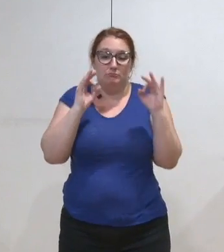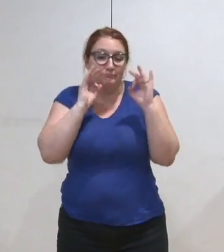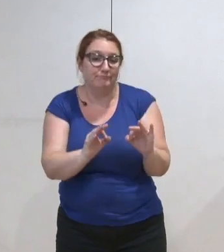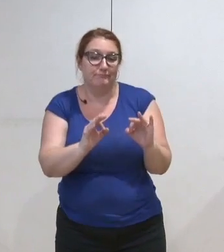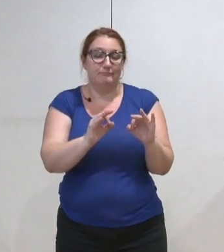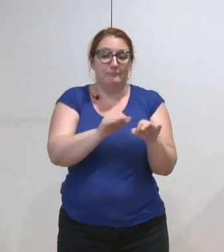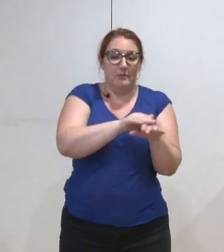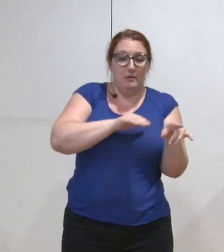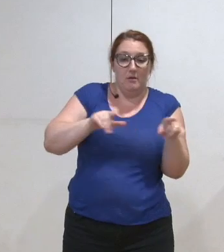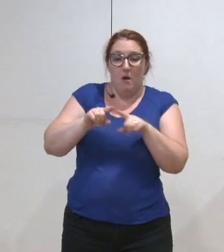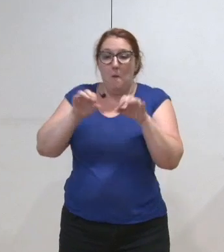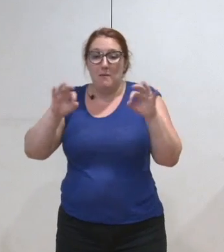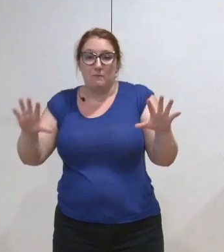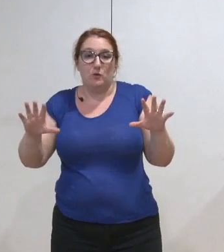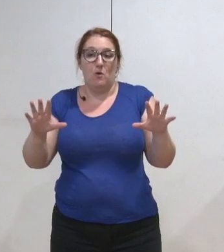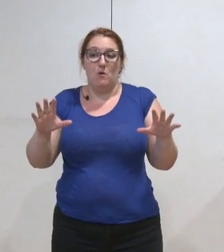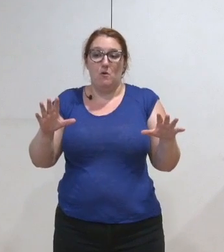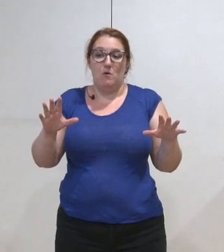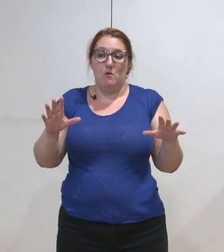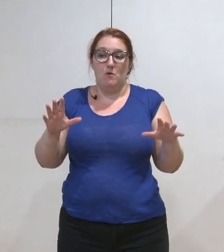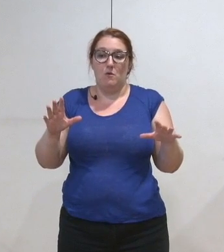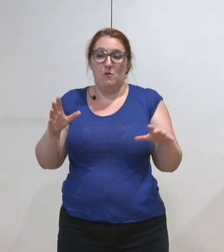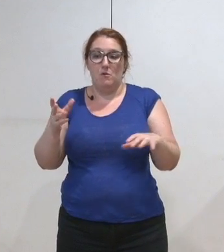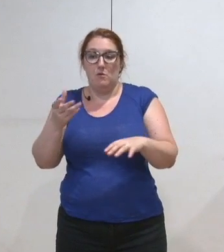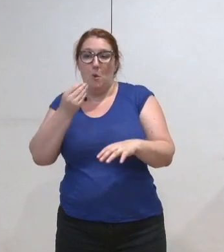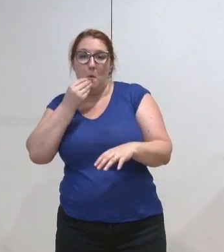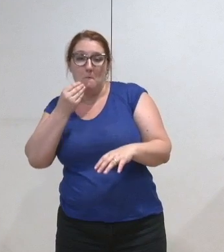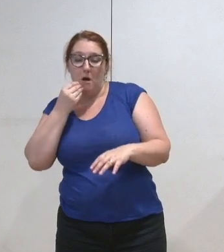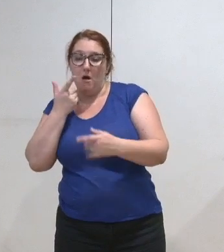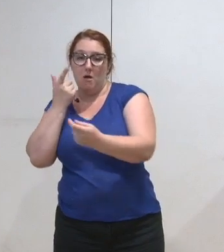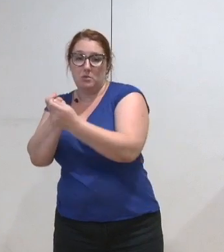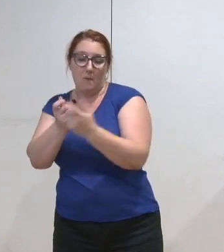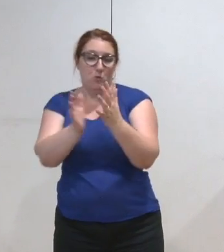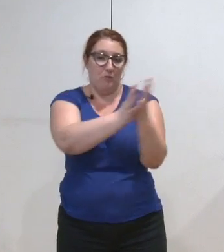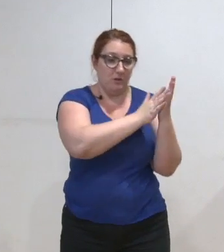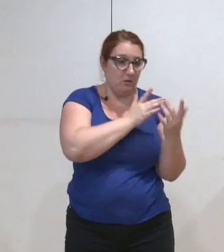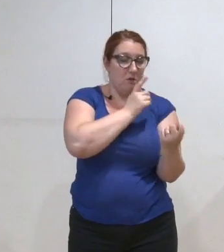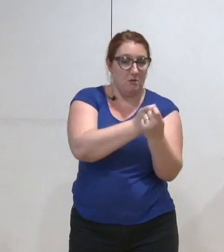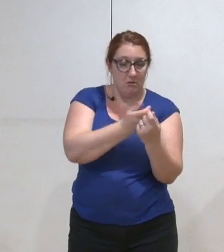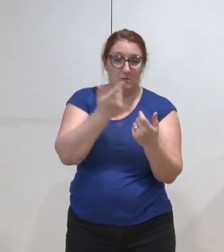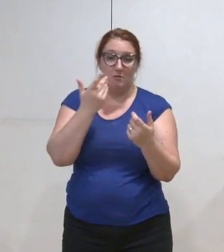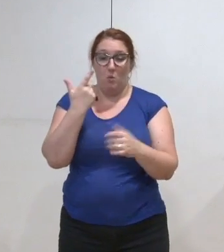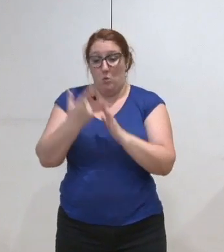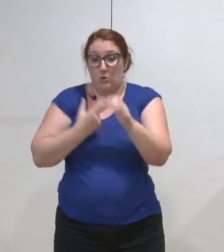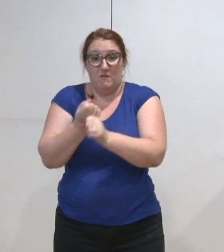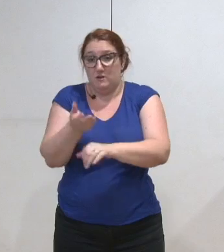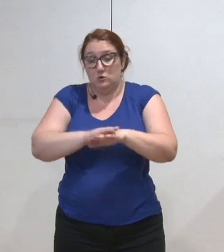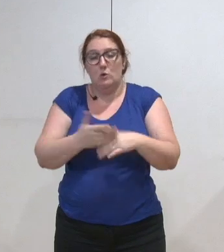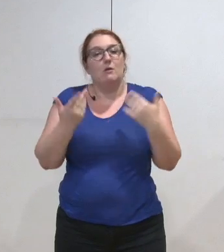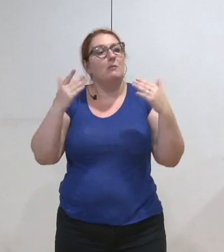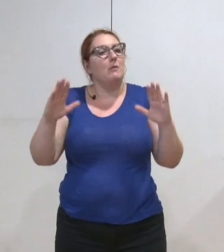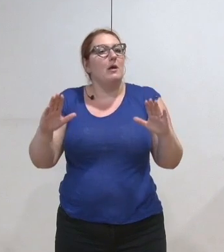qui corresponde aussi à l'aspect des repas sont en train d'être travaillés même si il a été réaffirmé que